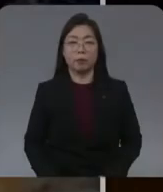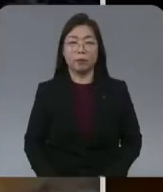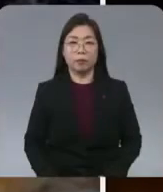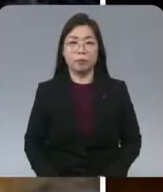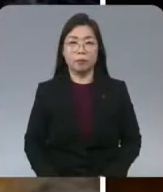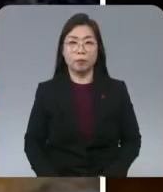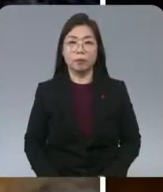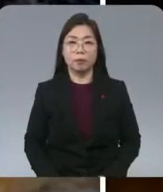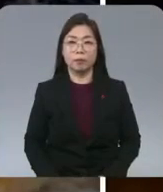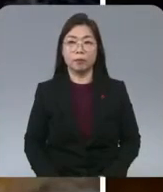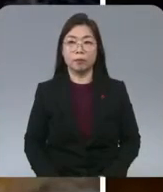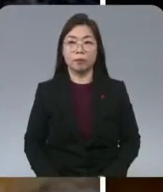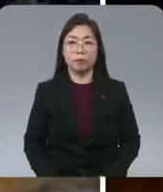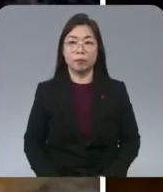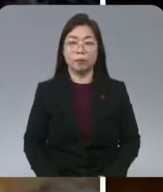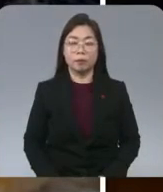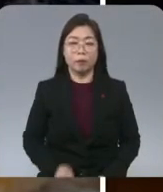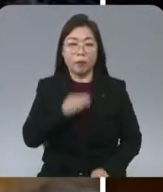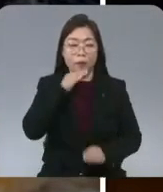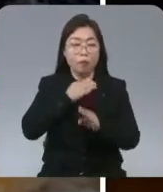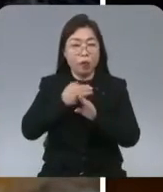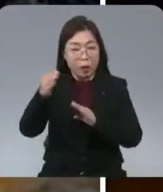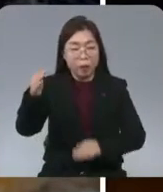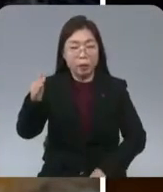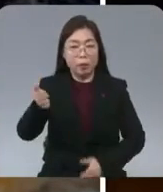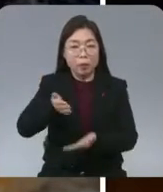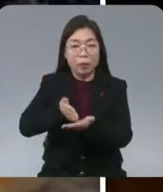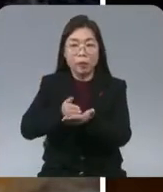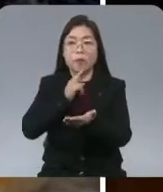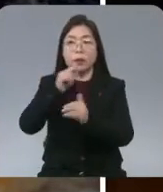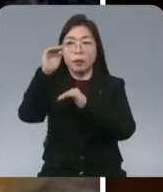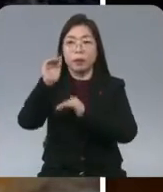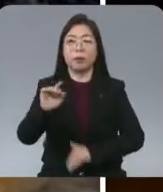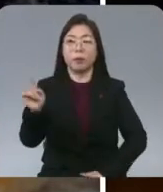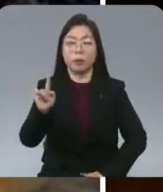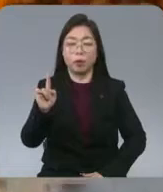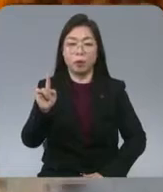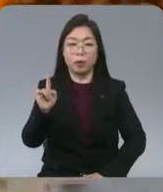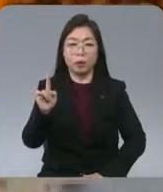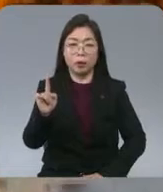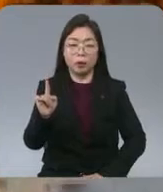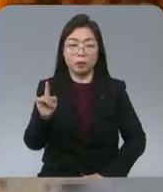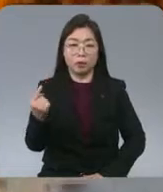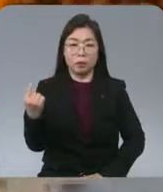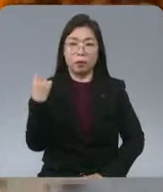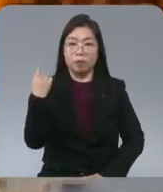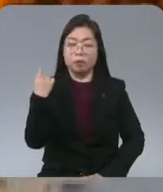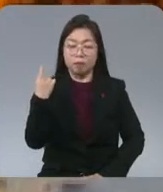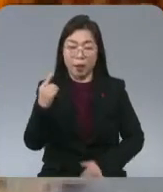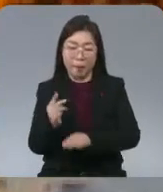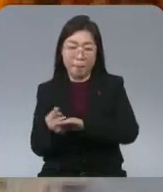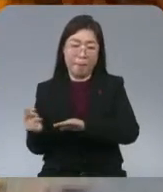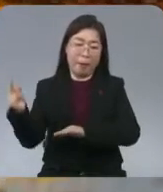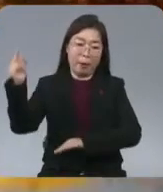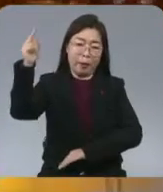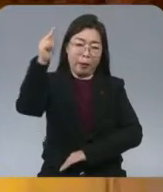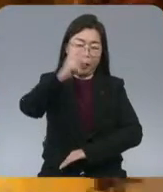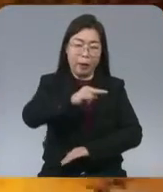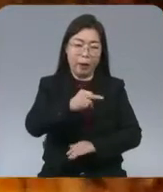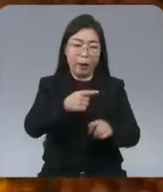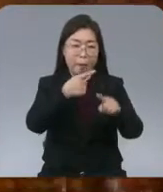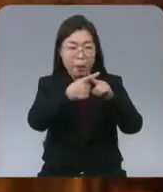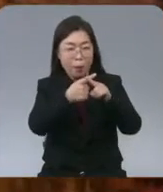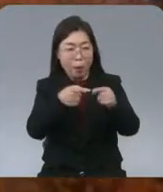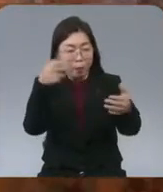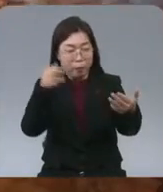le missile terrière par la corée du nord était un ami c'est hyper sonic a rapporté aujourd'hui son agence de presse officielle la